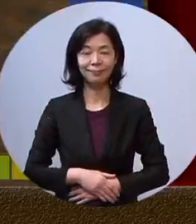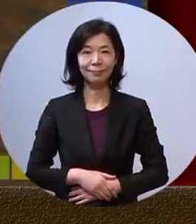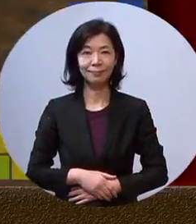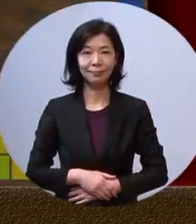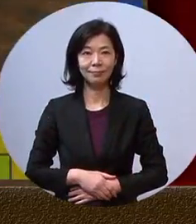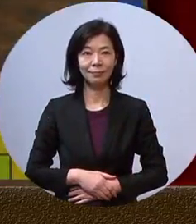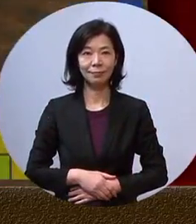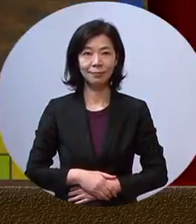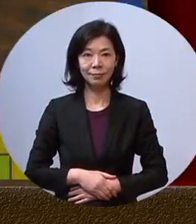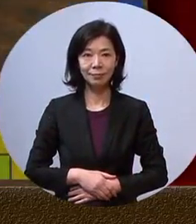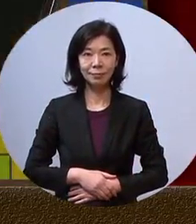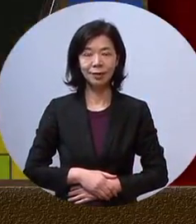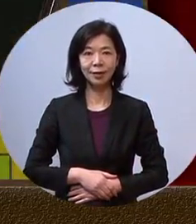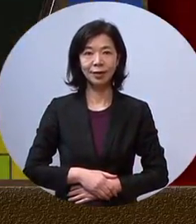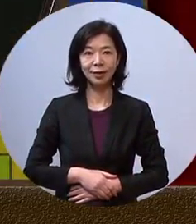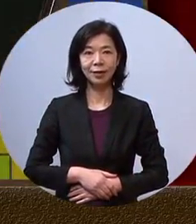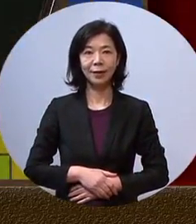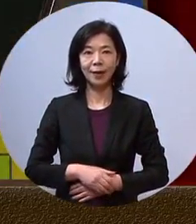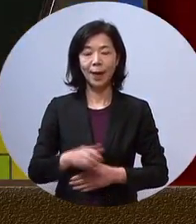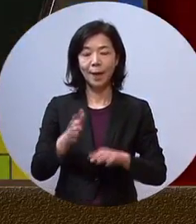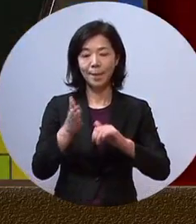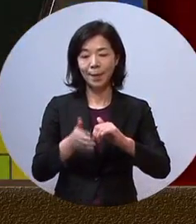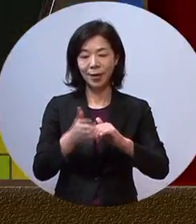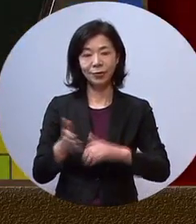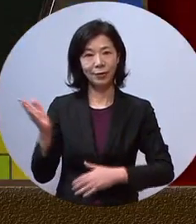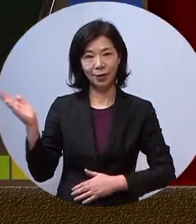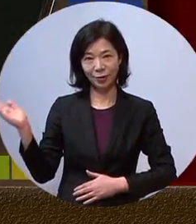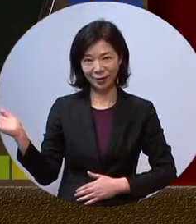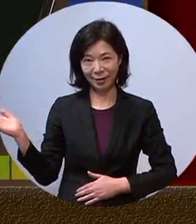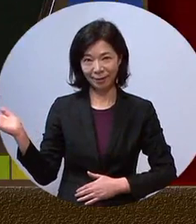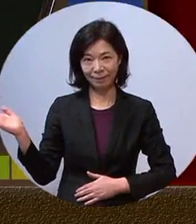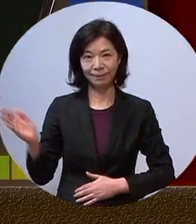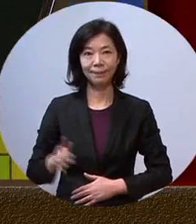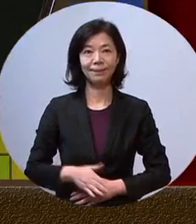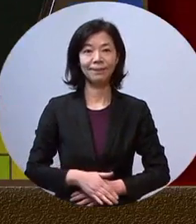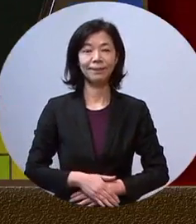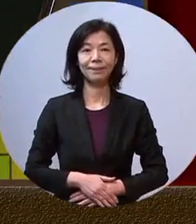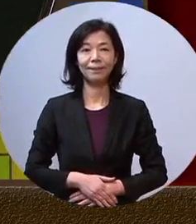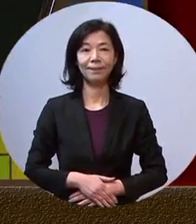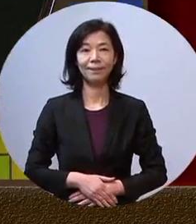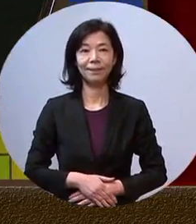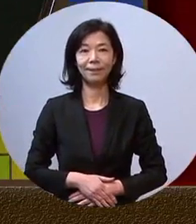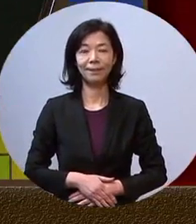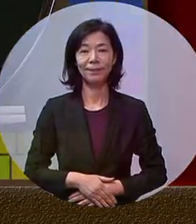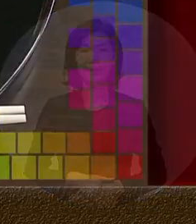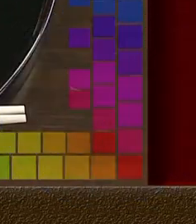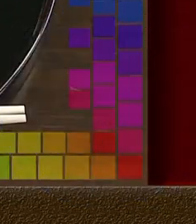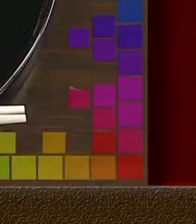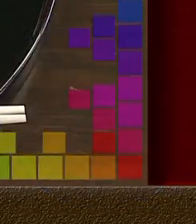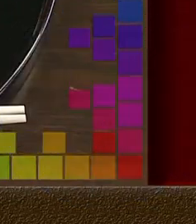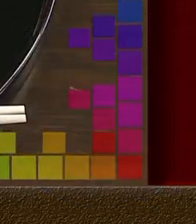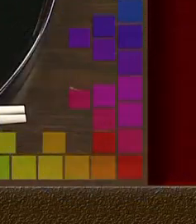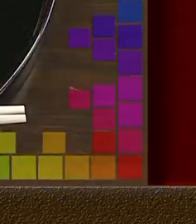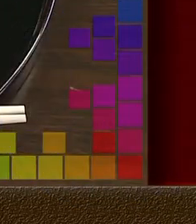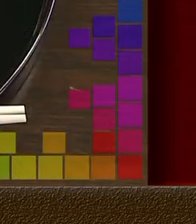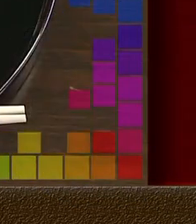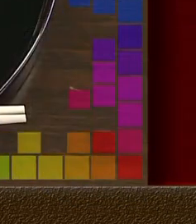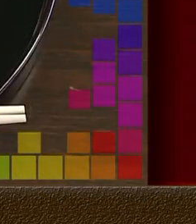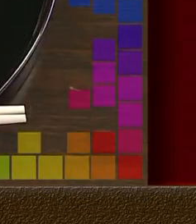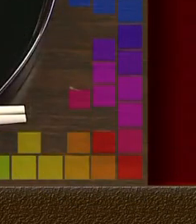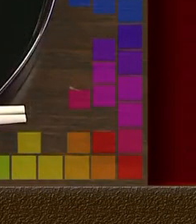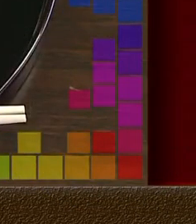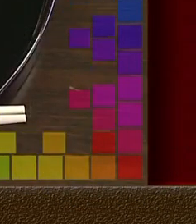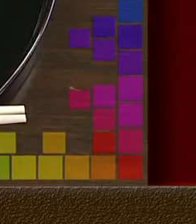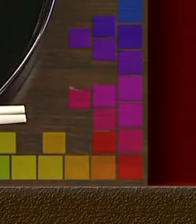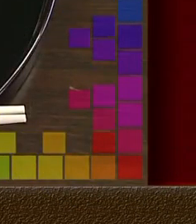メニューは湘南雑煮、変わり松笠焼き、エビのシャチホコ煮、紅白茶巾絞り、茜巻